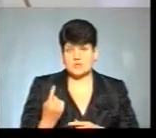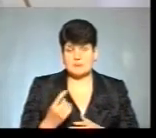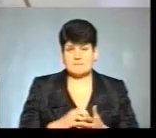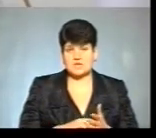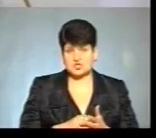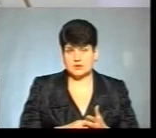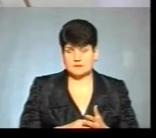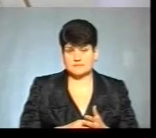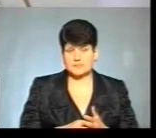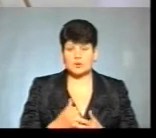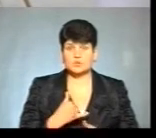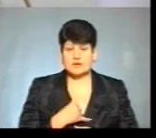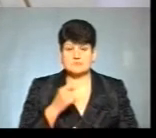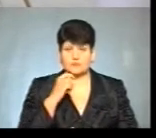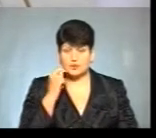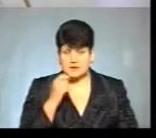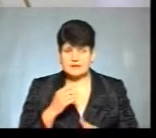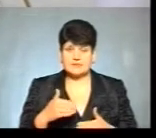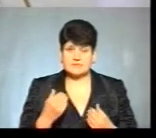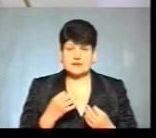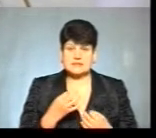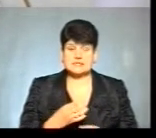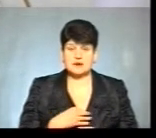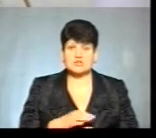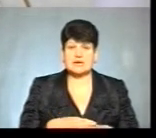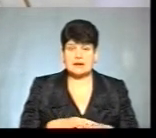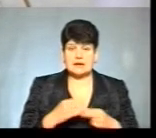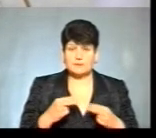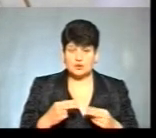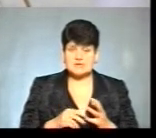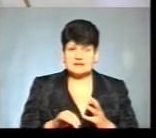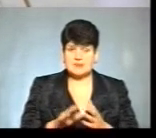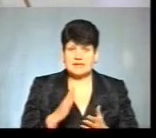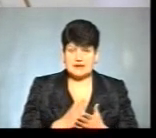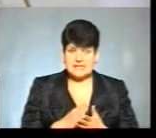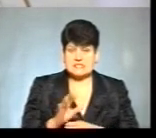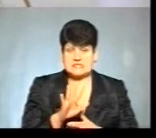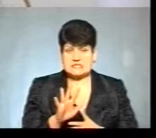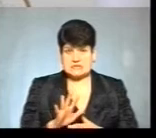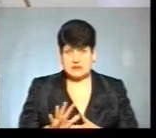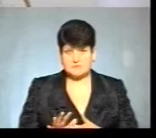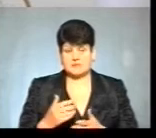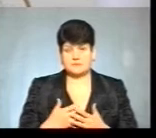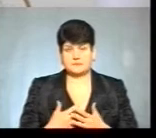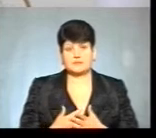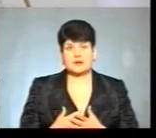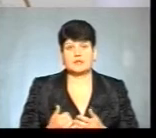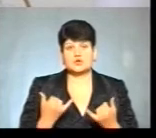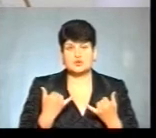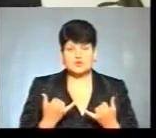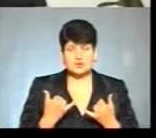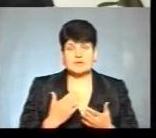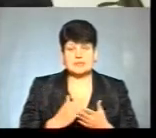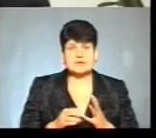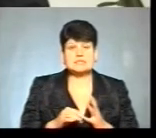причині. В нас, в Україні, давайте відверто скажемо, ринок землі є. Але він є сірим, так? От навіть сьогодні є